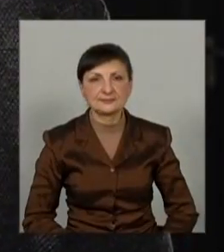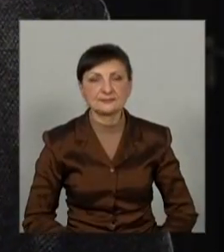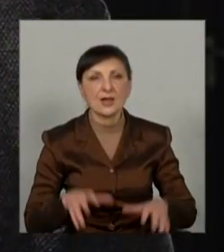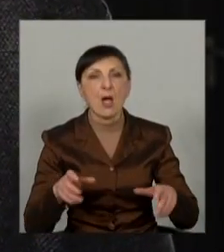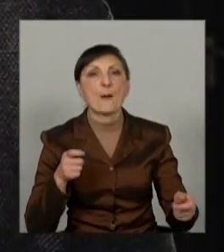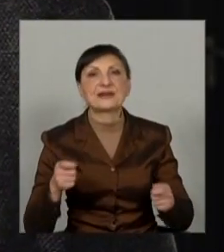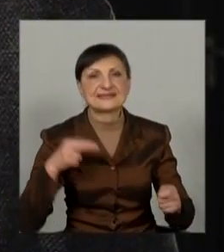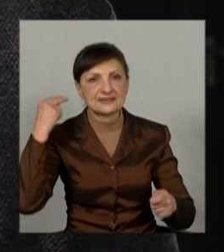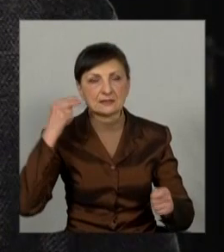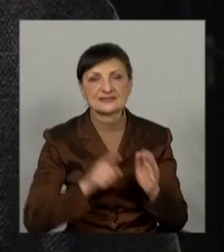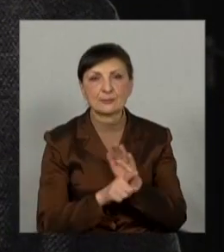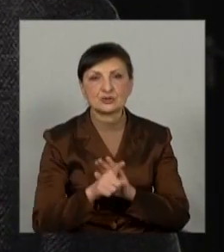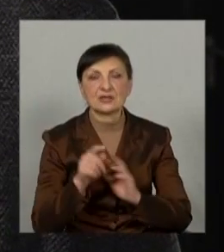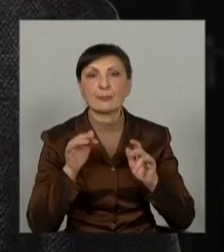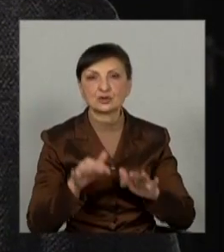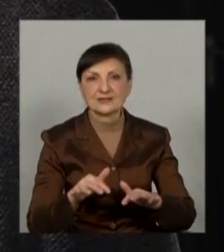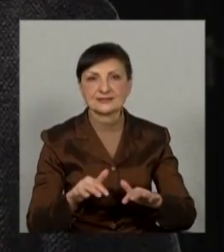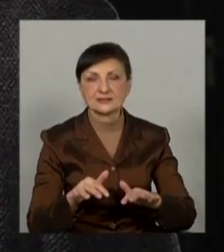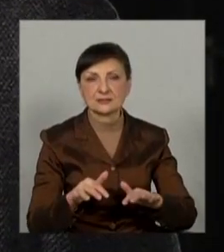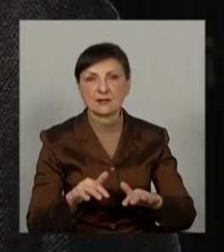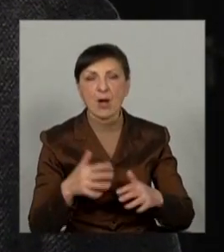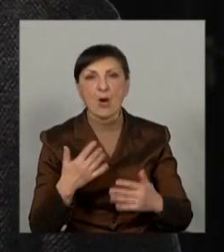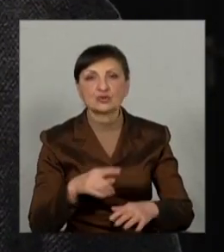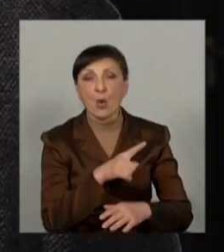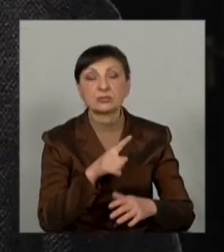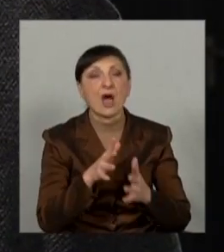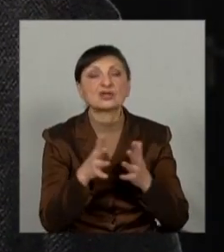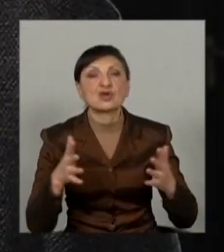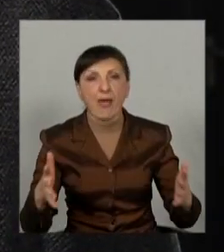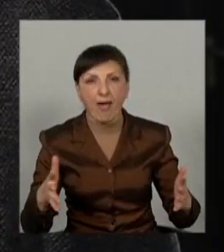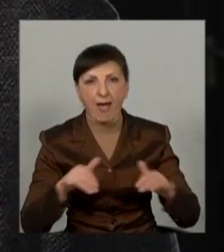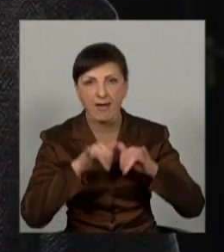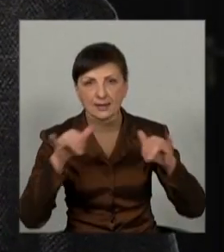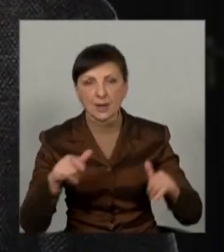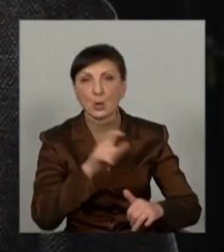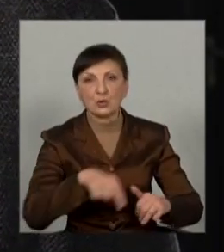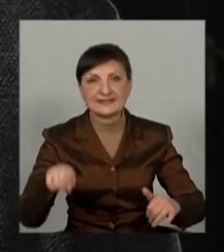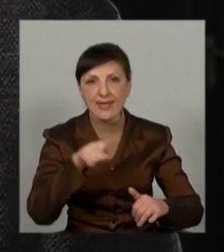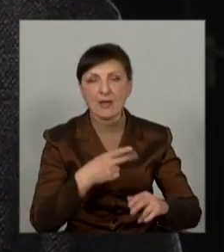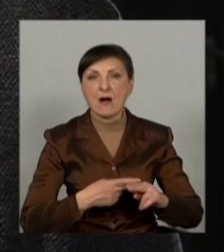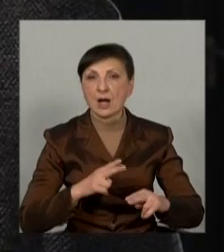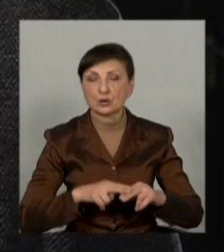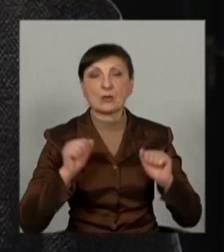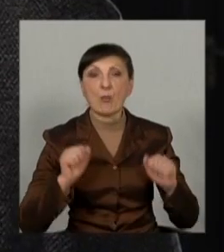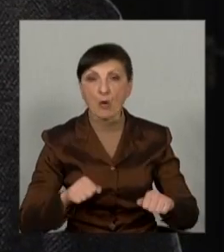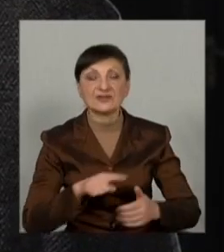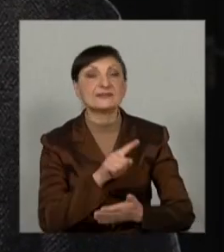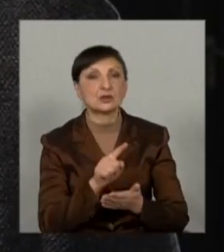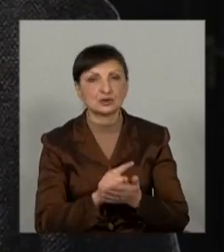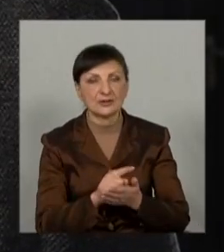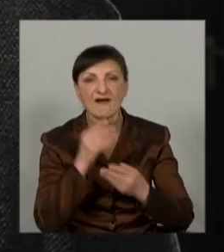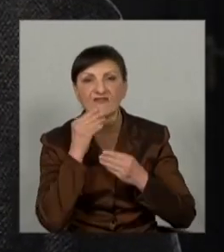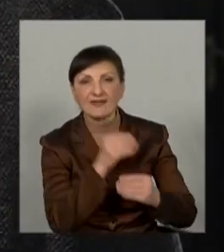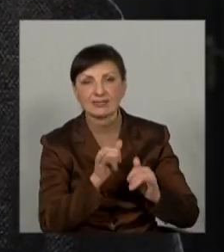Президент запустил процесс кооптации элит. Президент расширяет тех людей, которые могут и должны